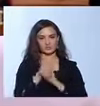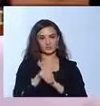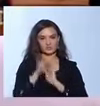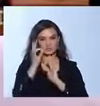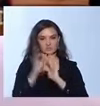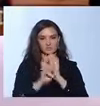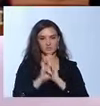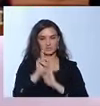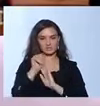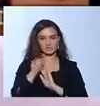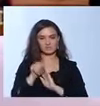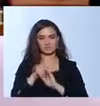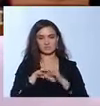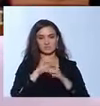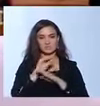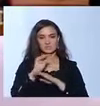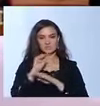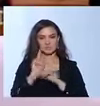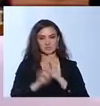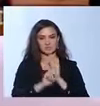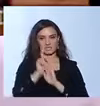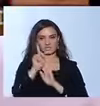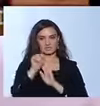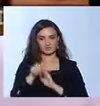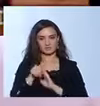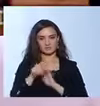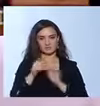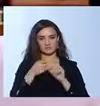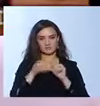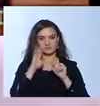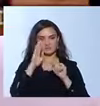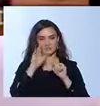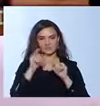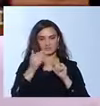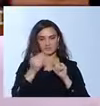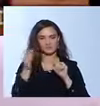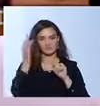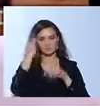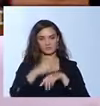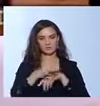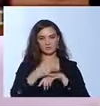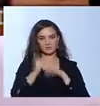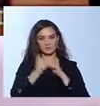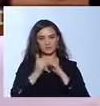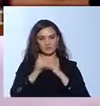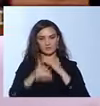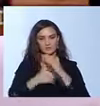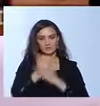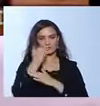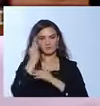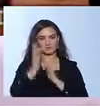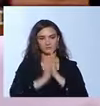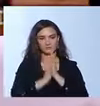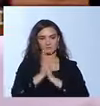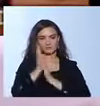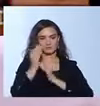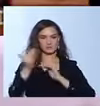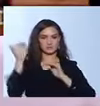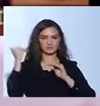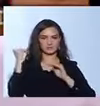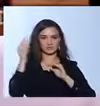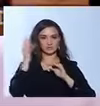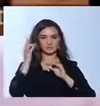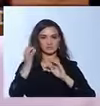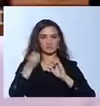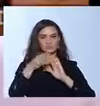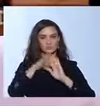იწყება იზრდება საწყისი თმის ხელა. აი მამაკაცური ტიპის თმისცვენის დროს ყოველი ახალი ამასული თმა წინა